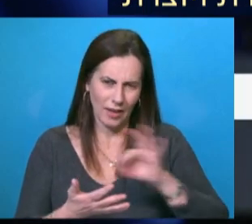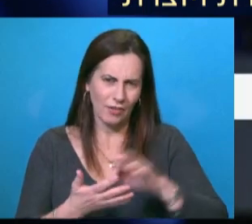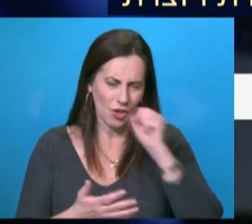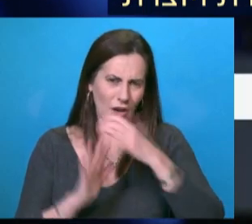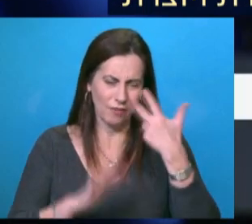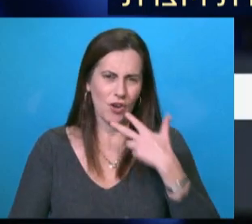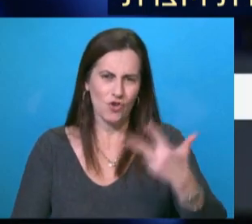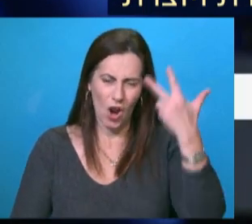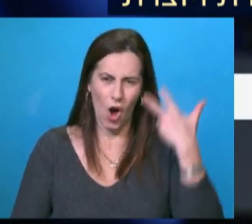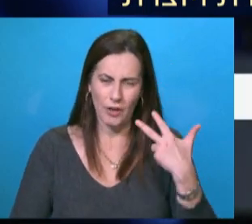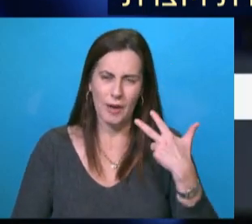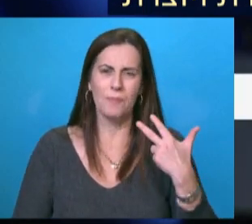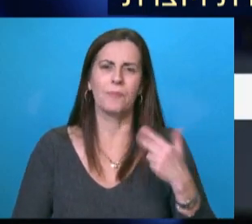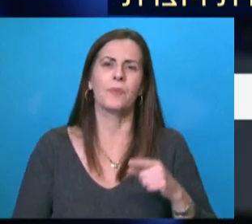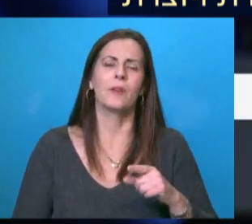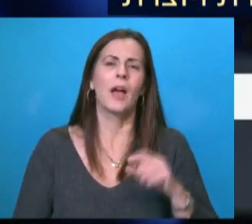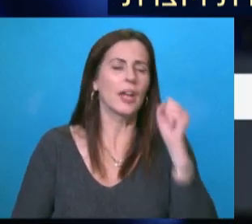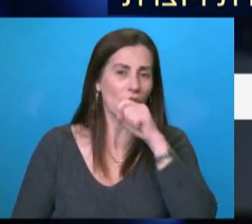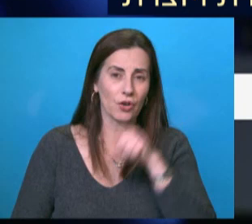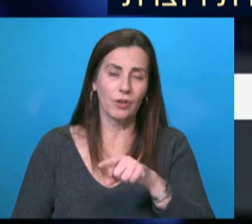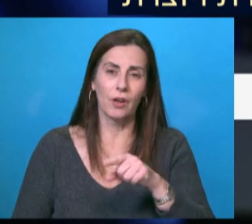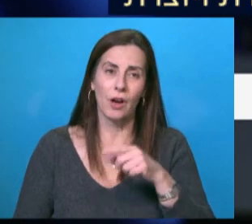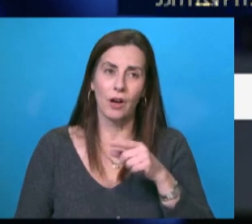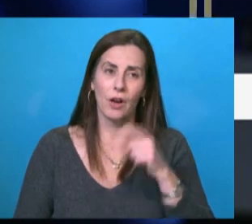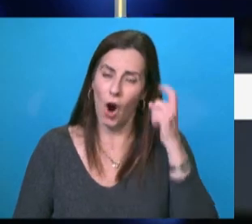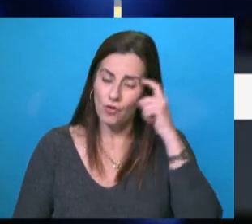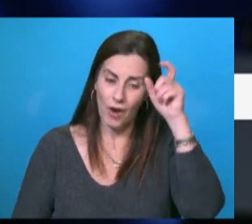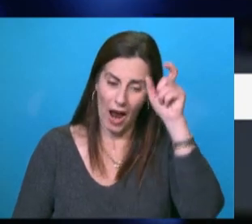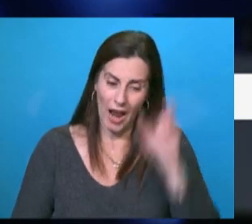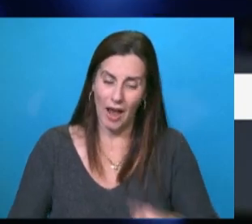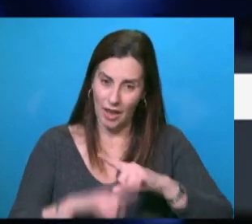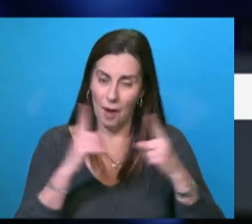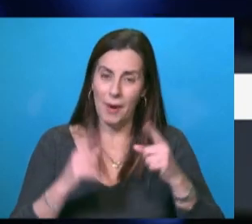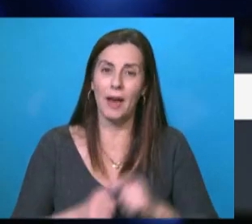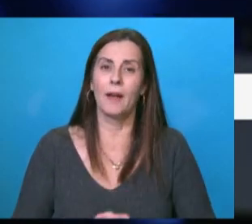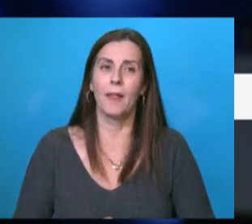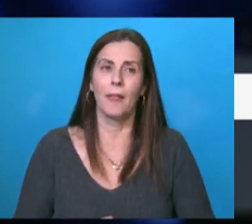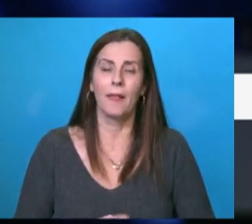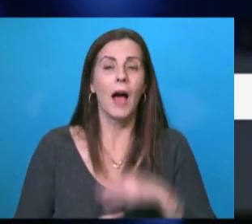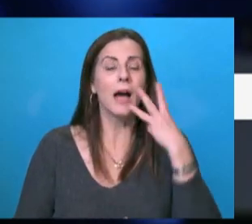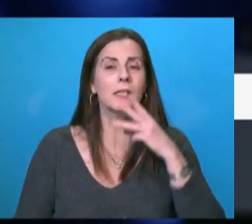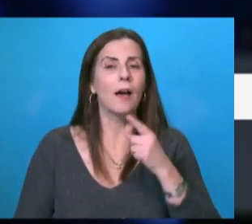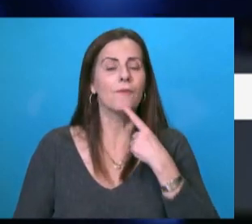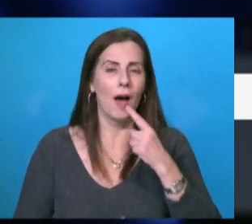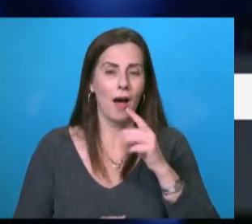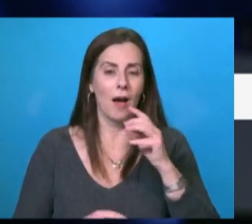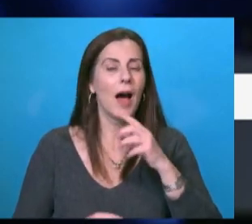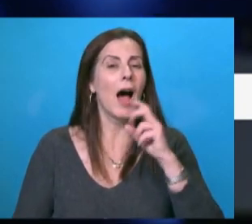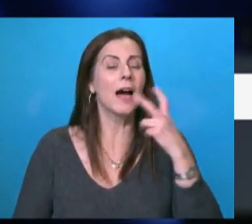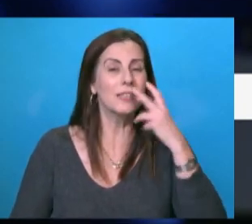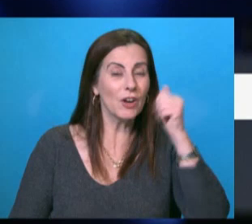שנים. את השיר הזה, חשוב הזולתך, בשפתו המקורית, בערבית. איך אומרים, תגידי? פקר בראיריקה.